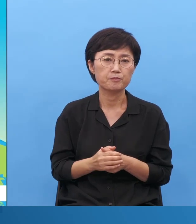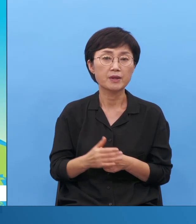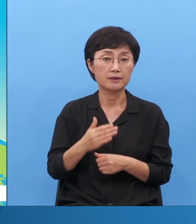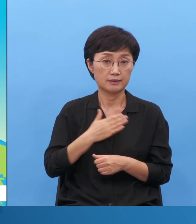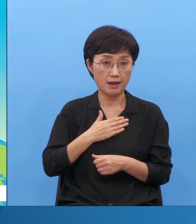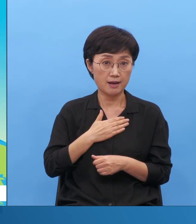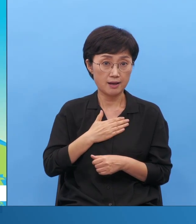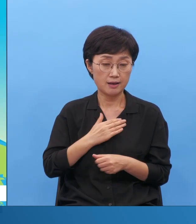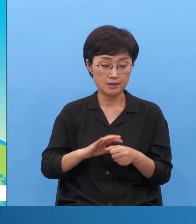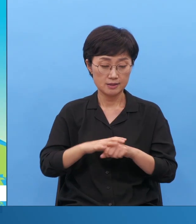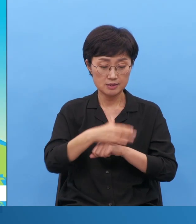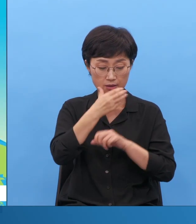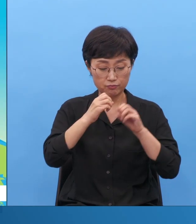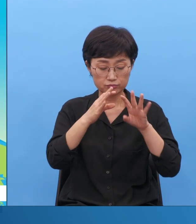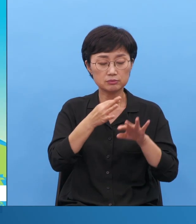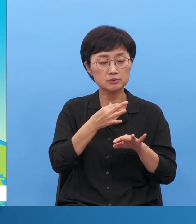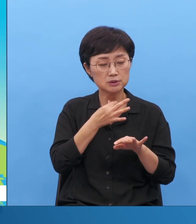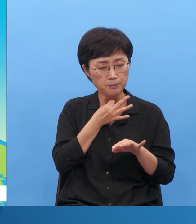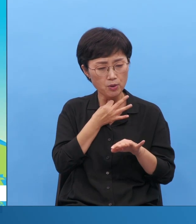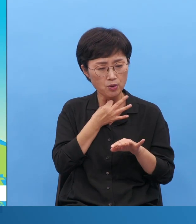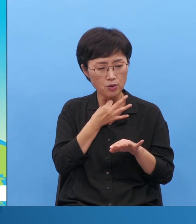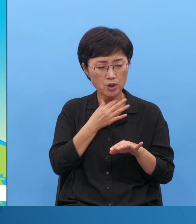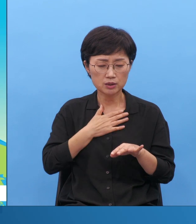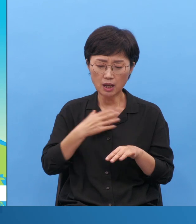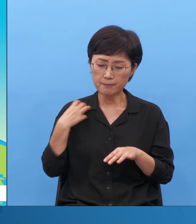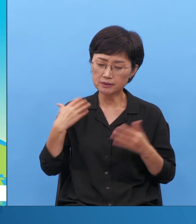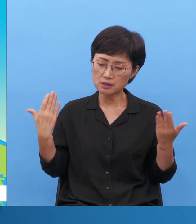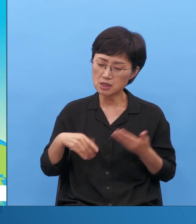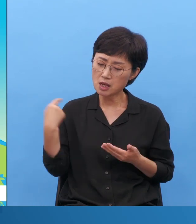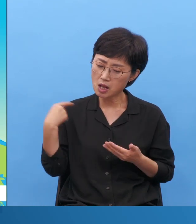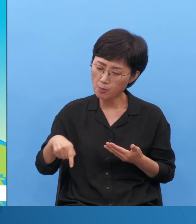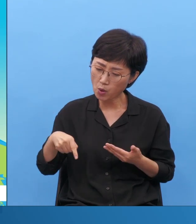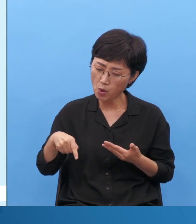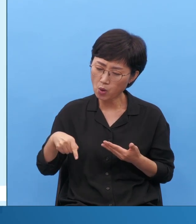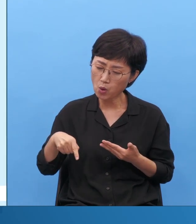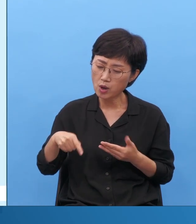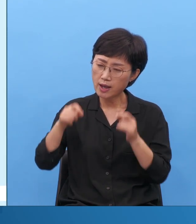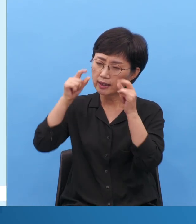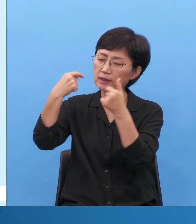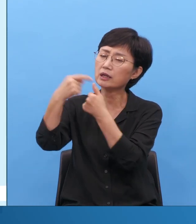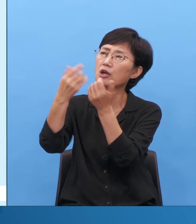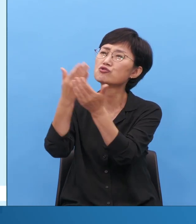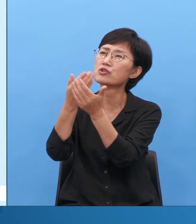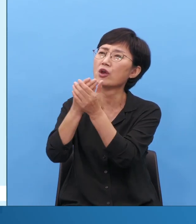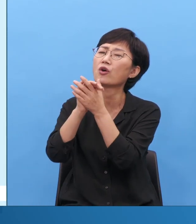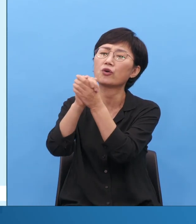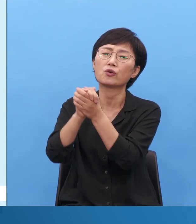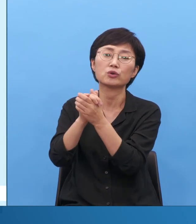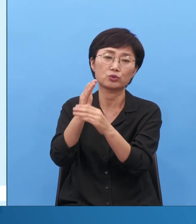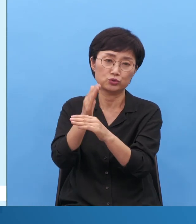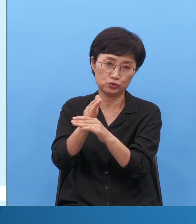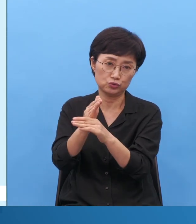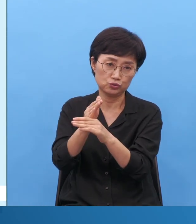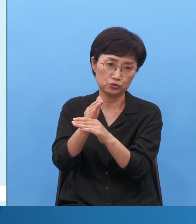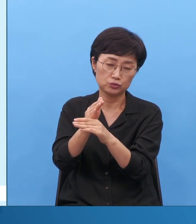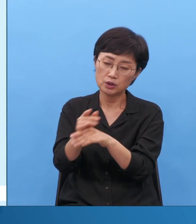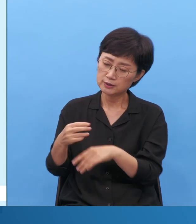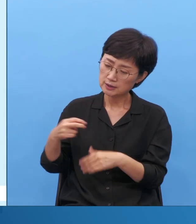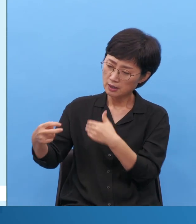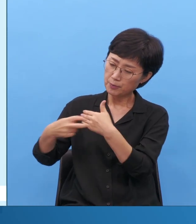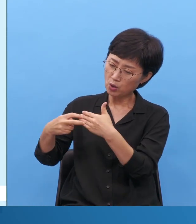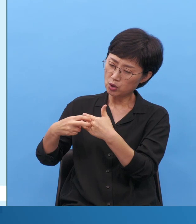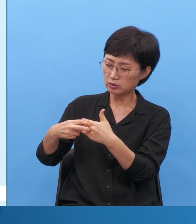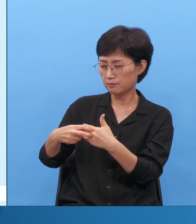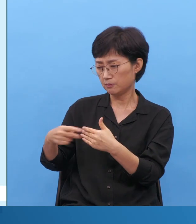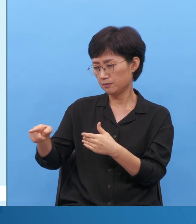나는 세계 복음화를 위해 무엇을 할 수 있을지 기도하면서 찾고 있어. 응급실에서 일하시는 권사님처럼